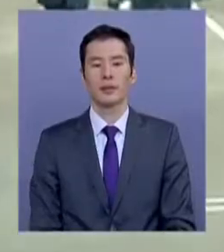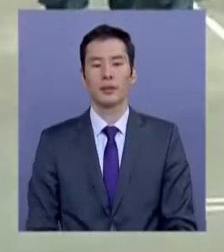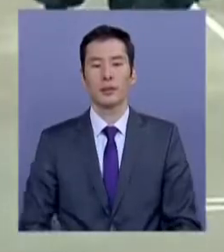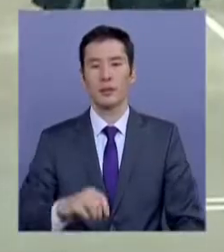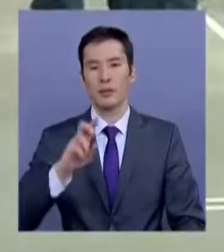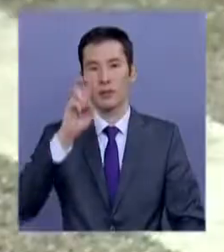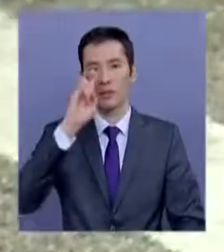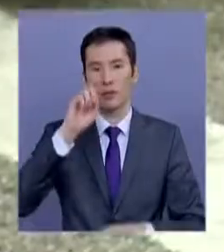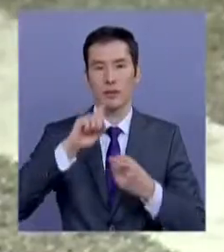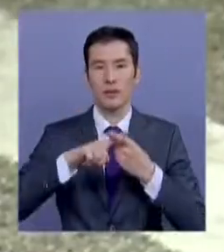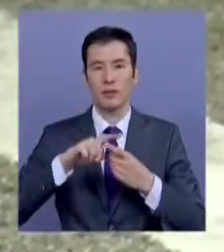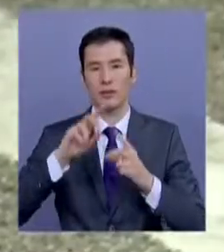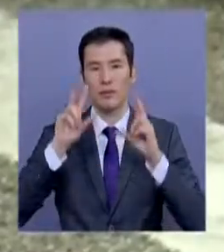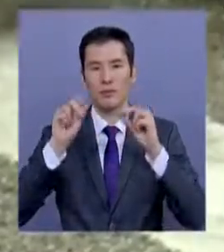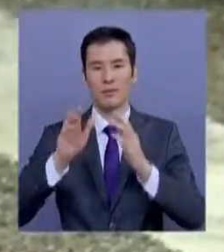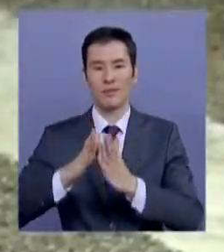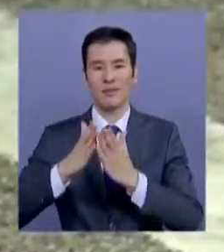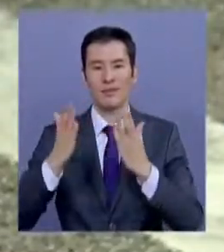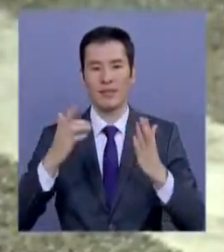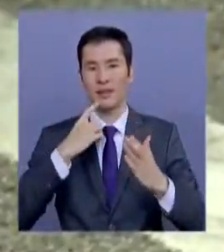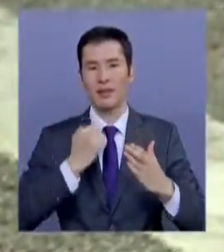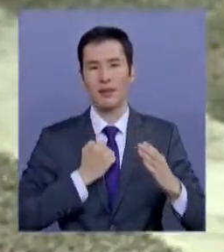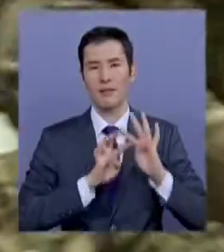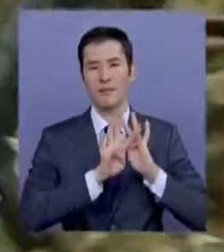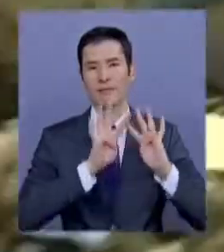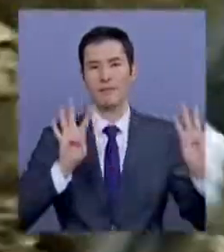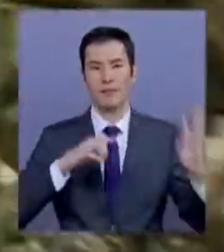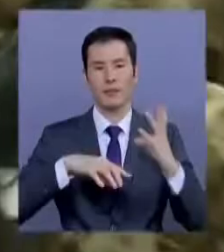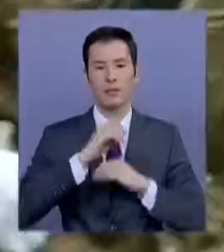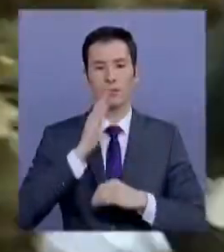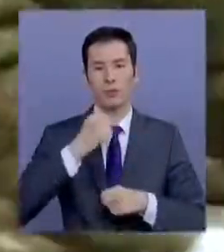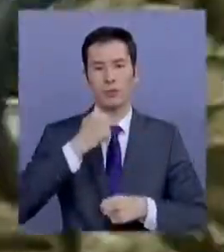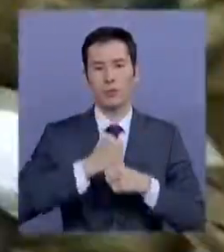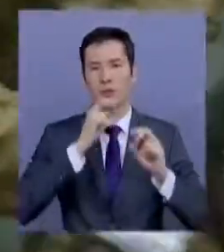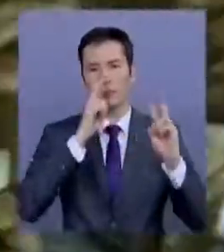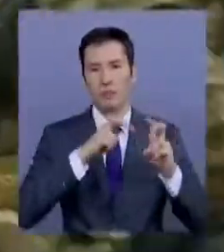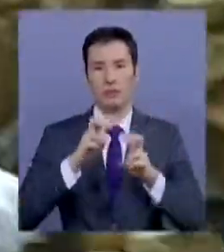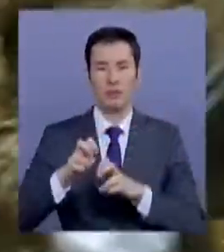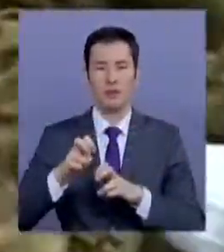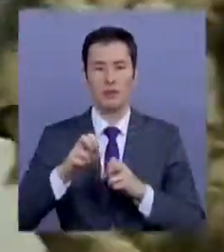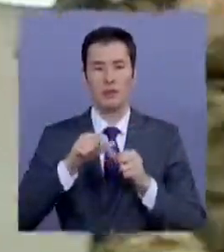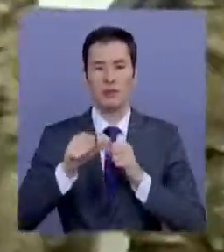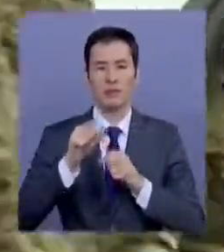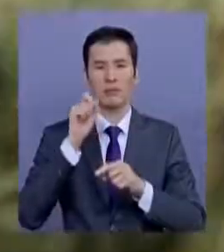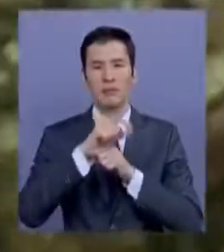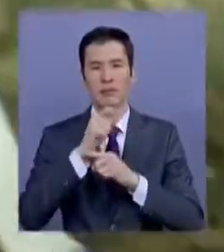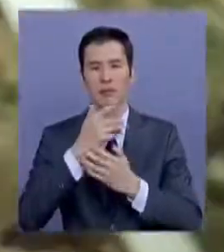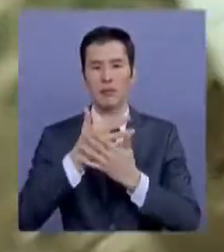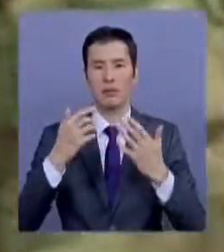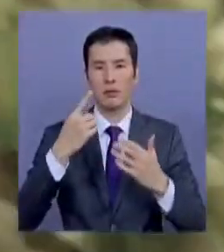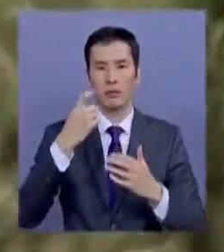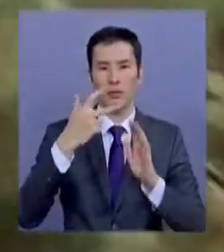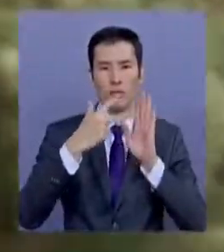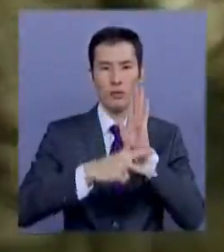алдындағы конституциялық борышын өтеуге баратын сарбаздар қатаң іріктеуден өтеді. Ерекше әскери жоралғыға тек бойы 180